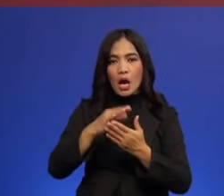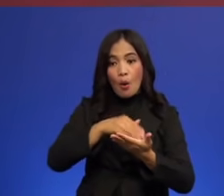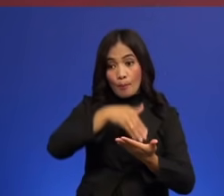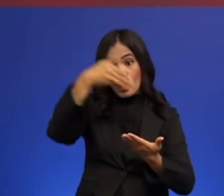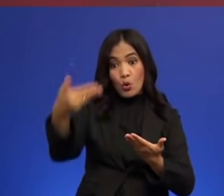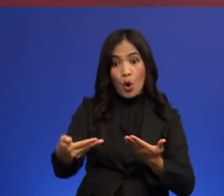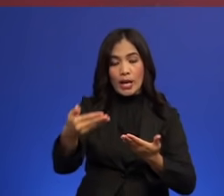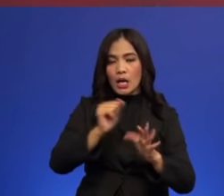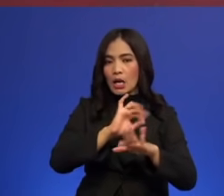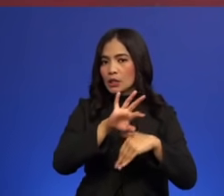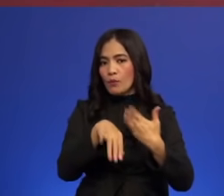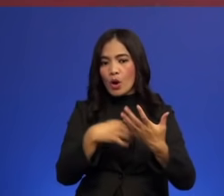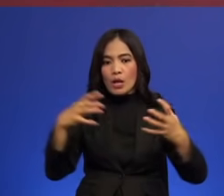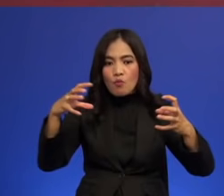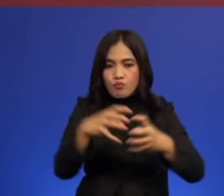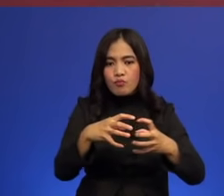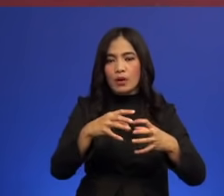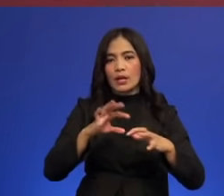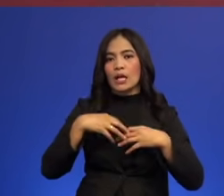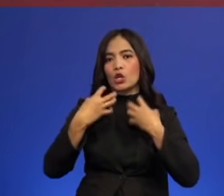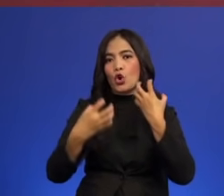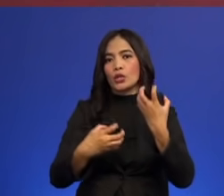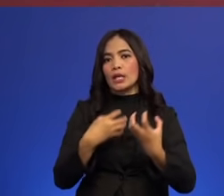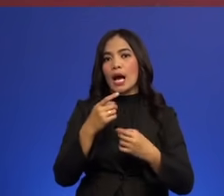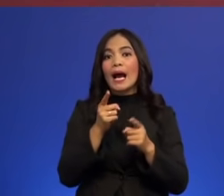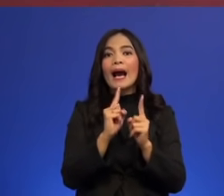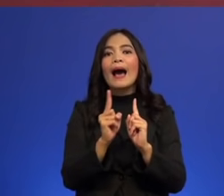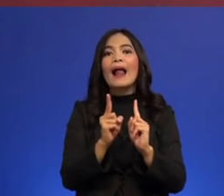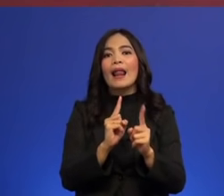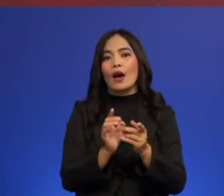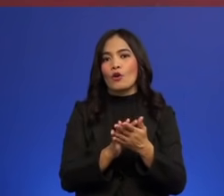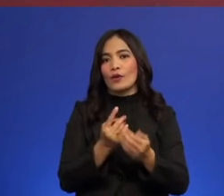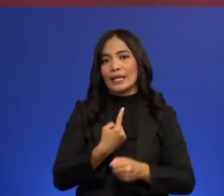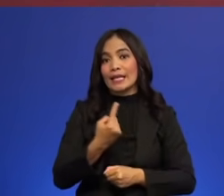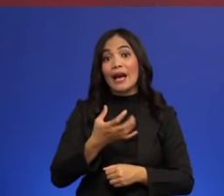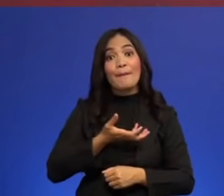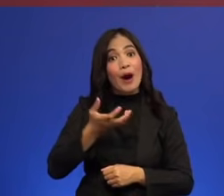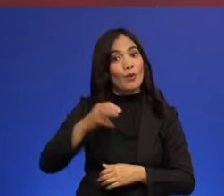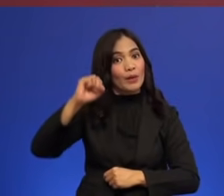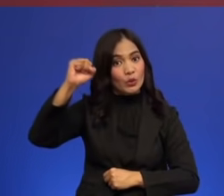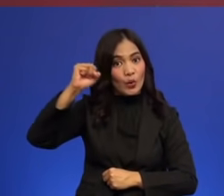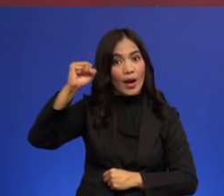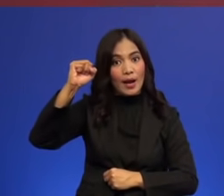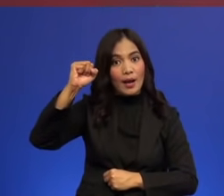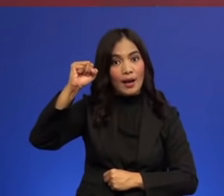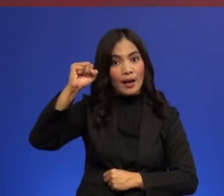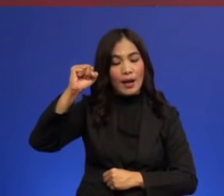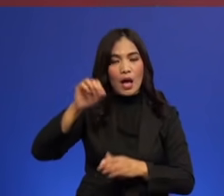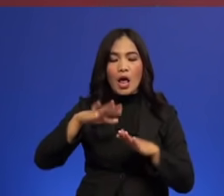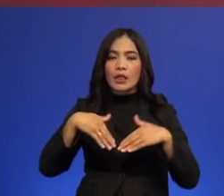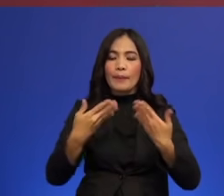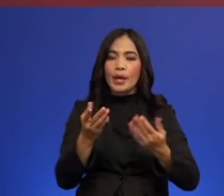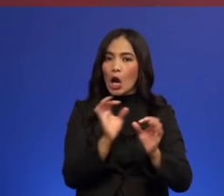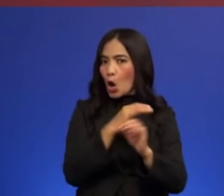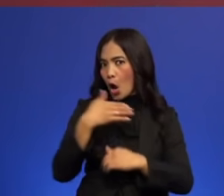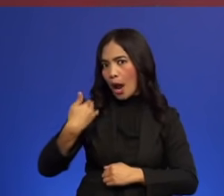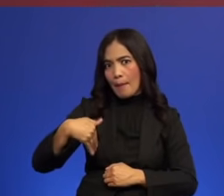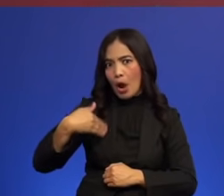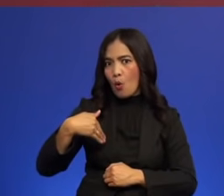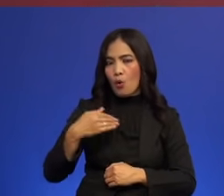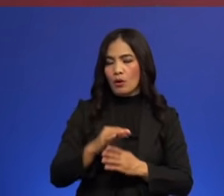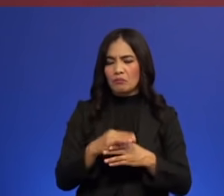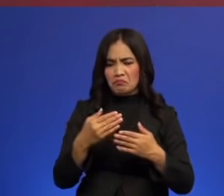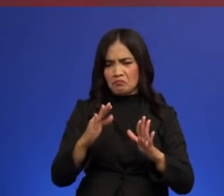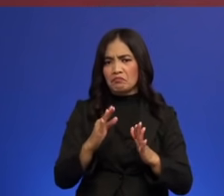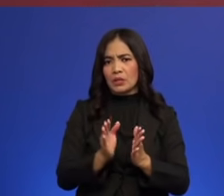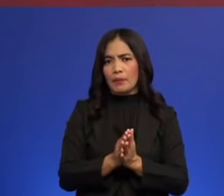dari cengkeraman dosa tersebut kalau kita mau berjuang. Tetapi kalau tidak berjuang, ya